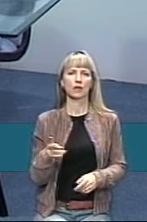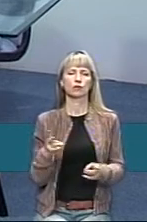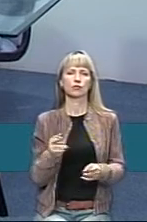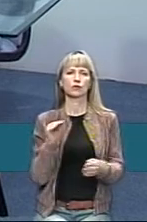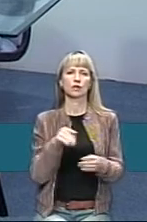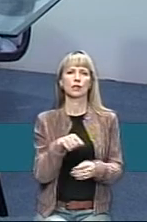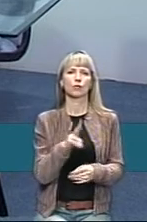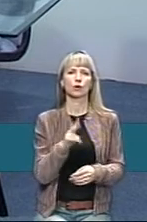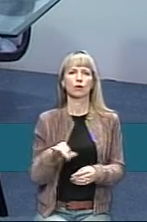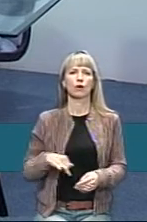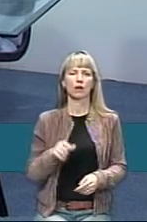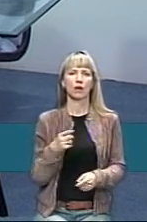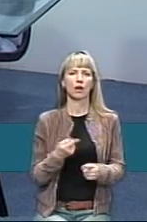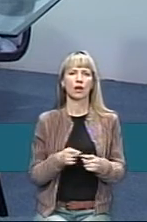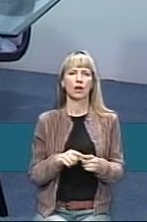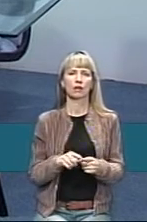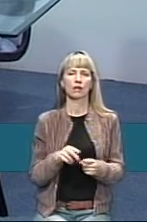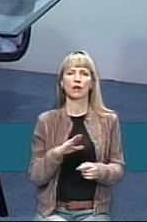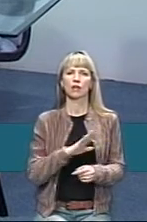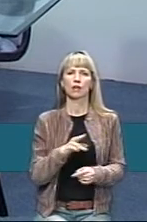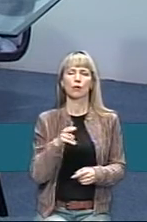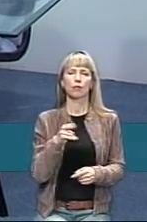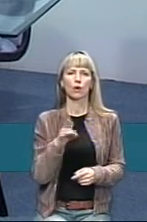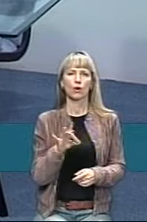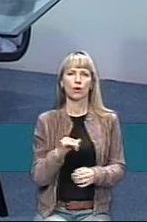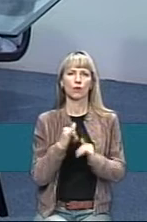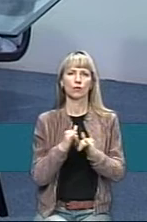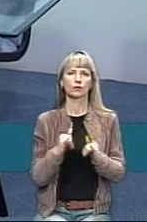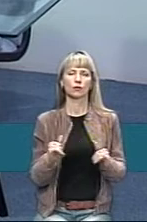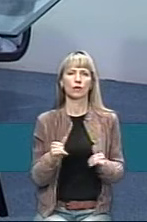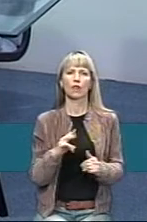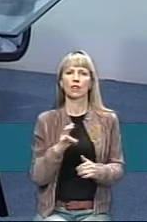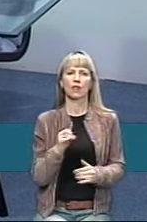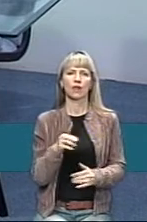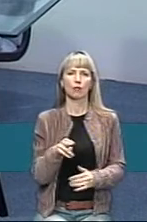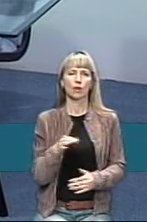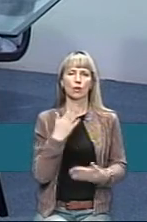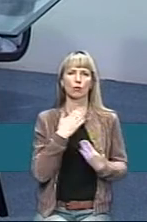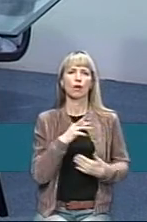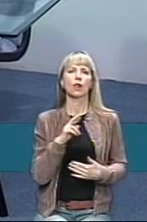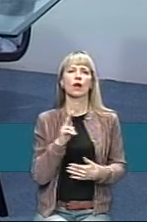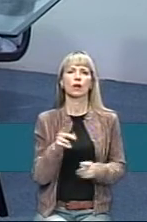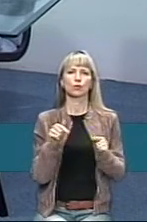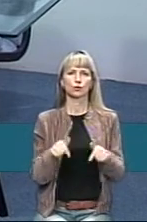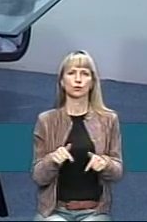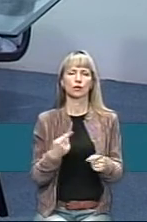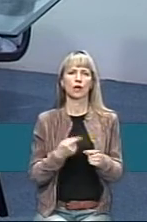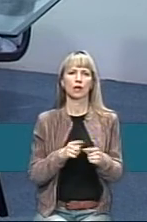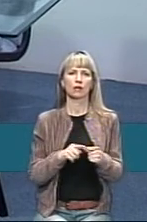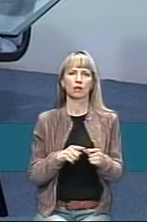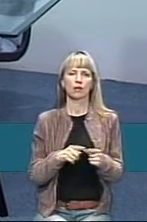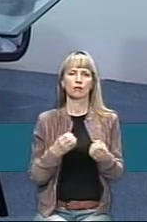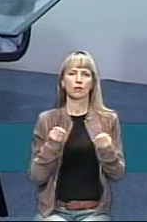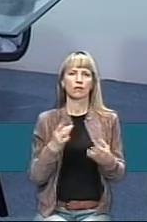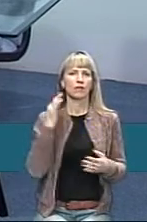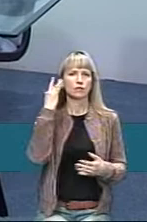карає. Це не зовсім про розбудову, не зовсім про любов. Як тут? Я розумію, що це питання філософське, Володю. Що ви думаєте